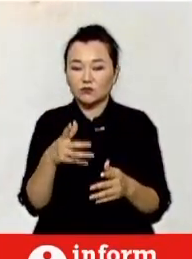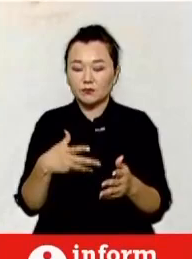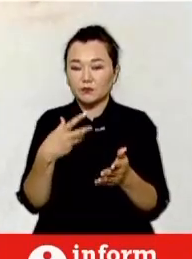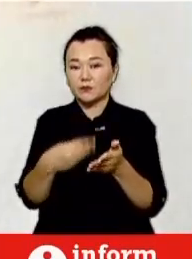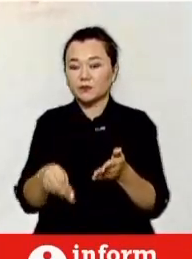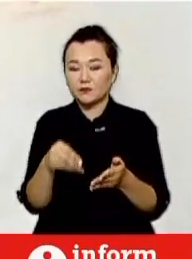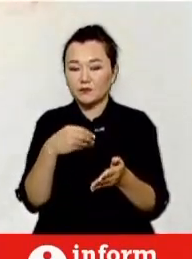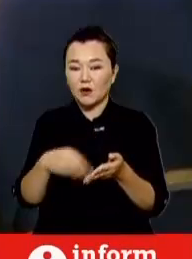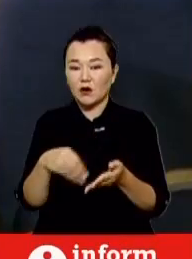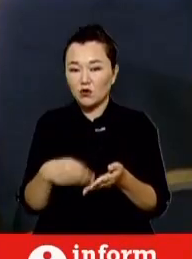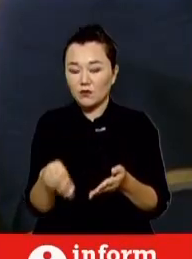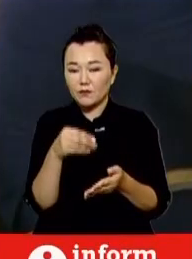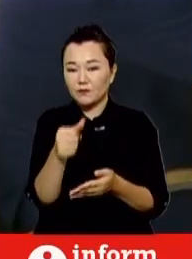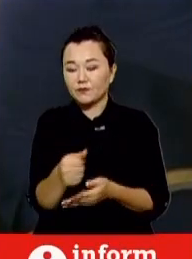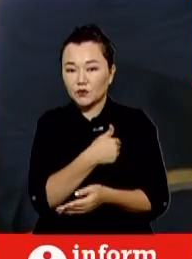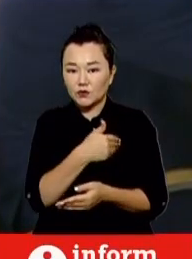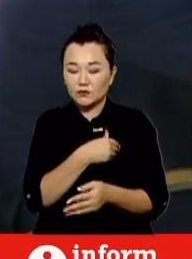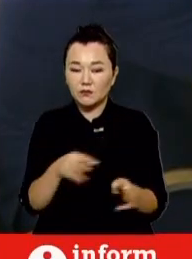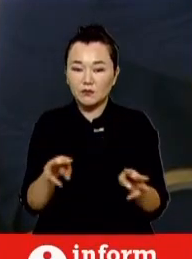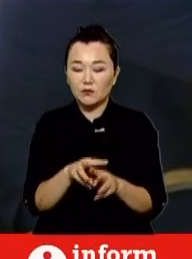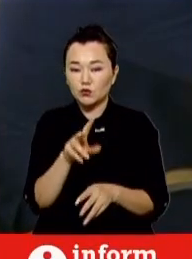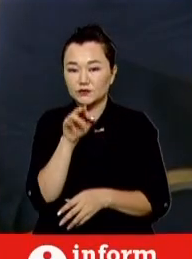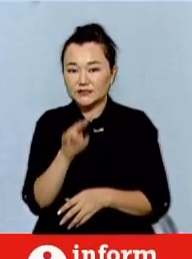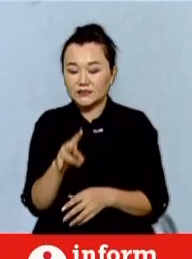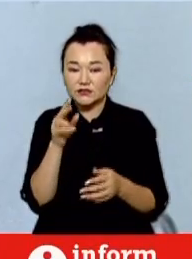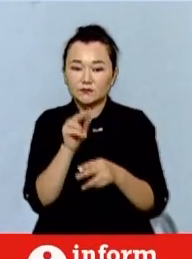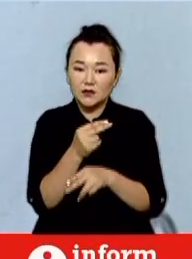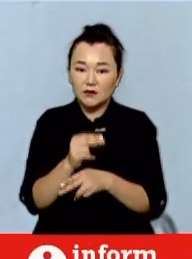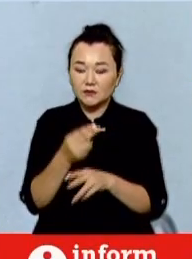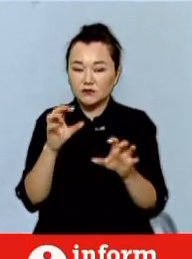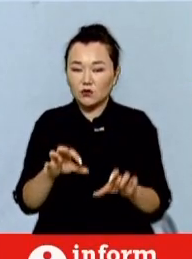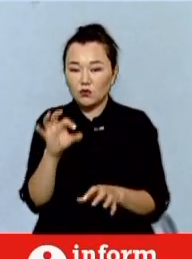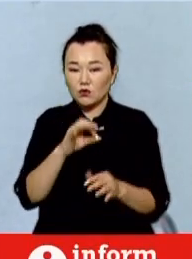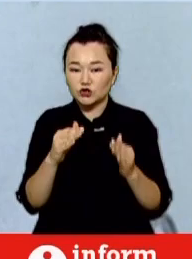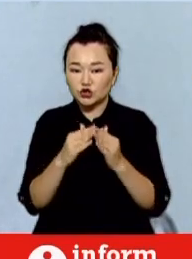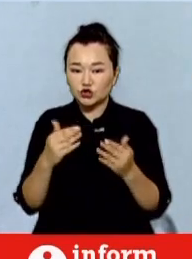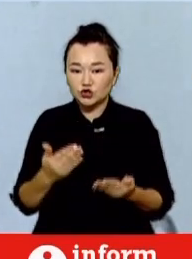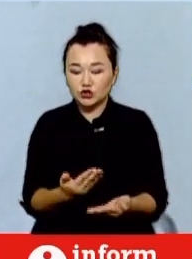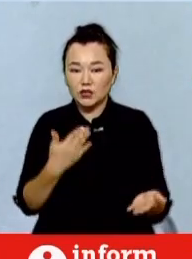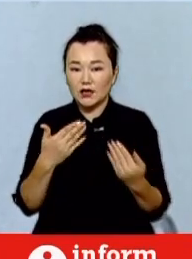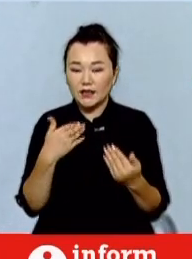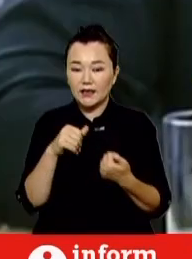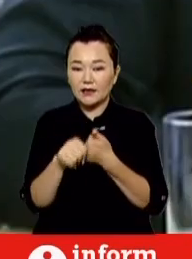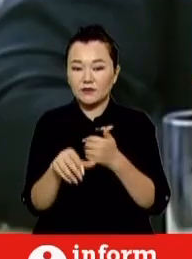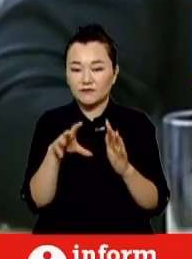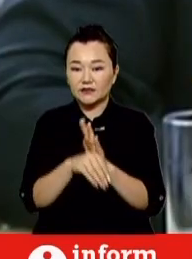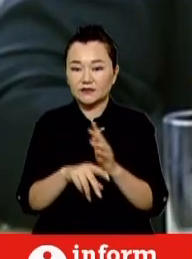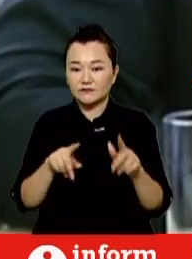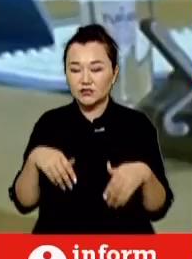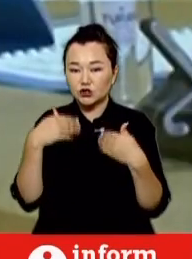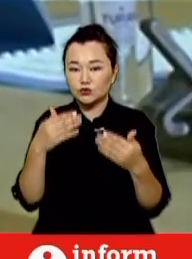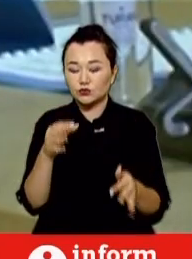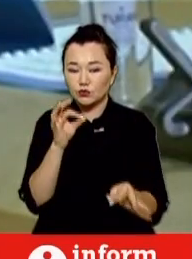покупки. Министр Багдат Мусин считает, что нужно внести поправки в закон о жилищных отношениях, а именно внести следующую